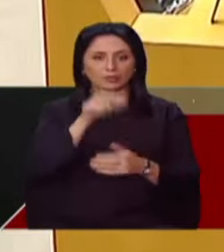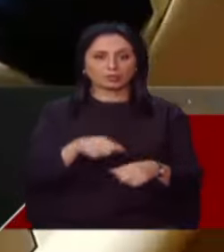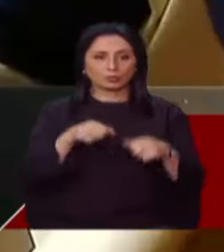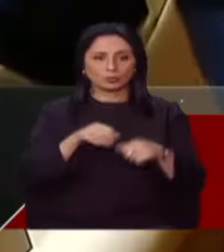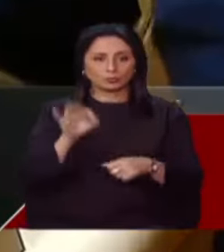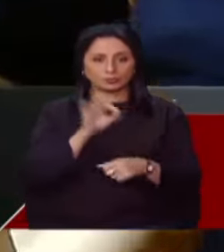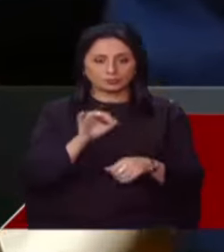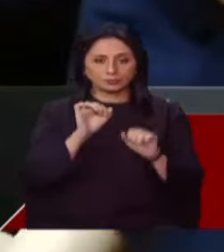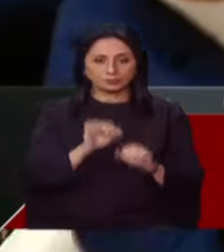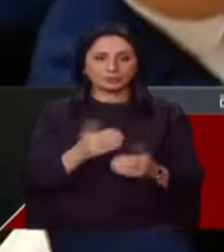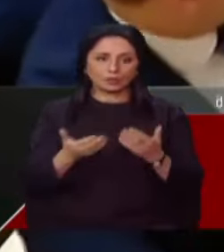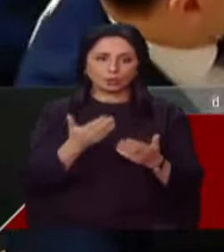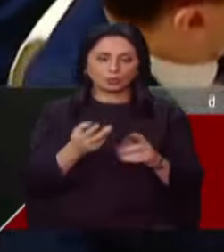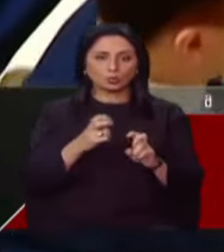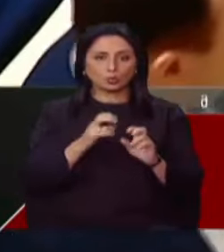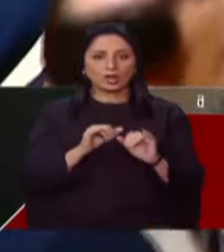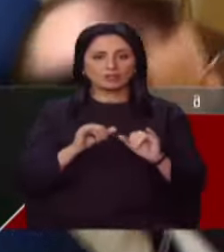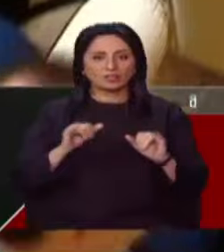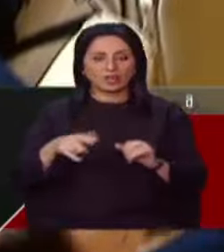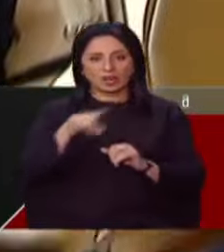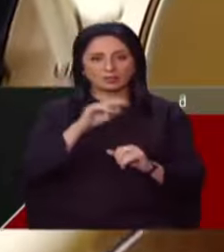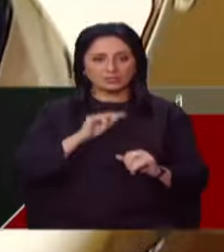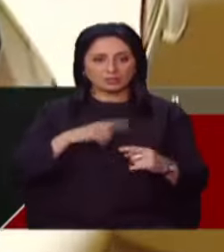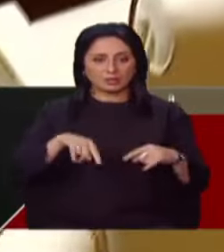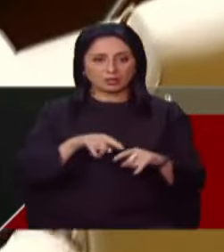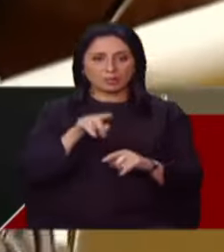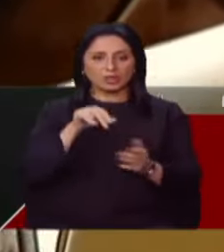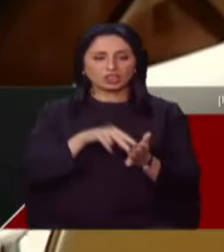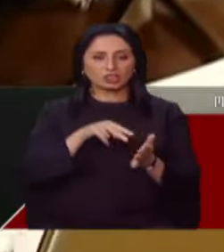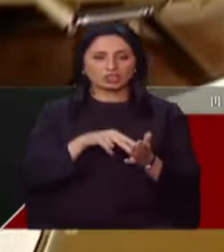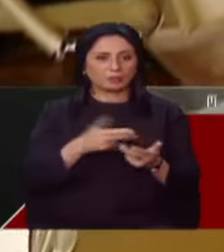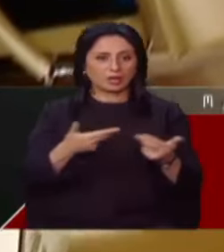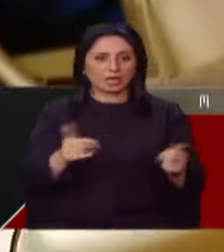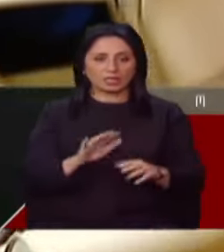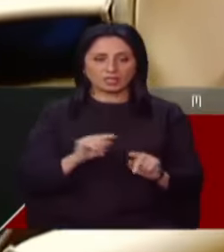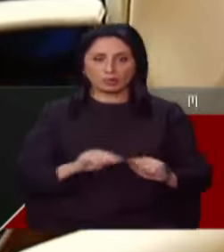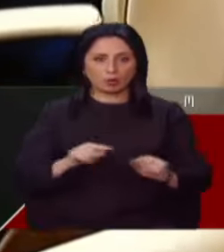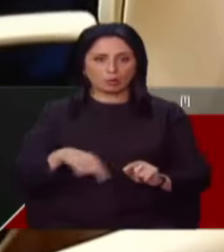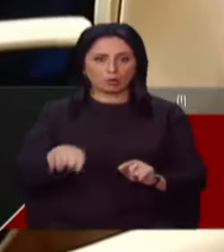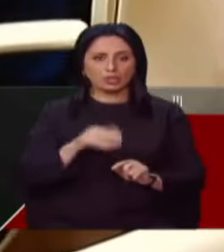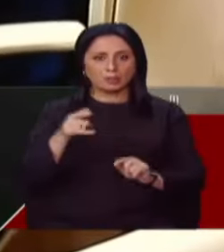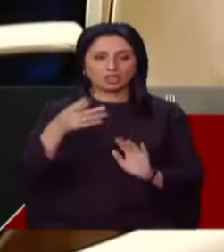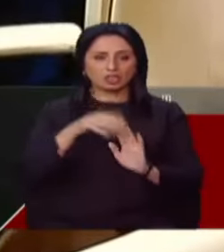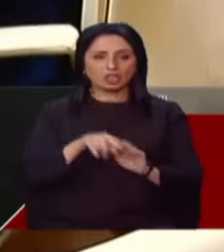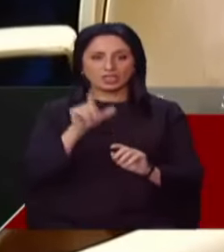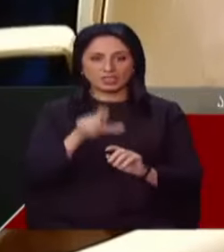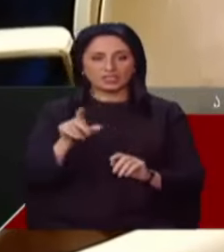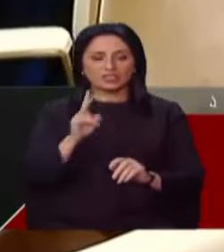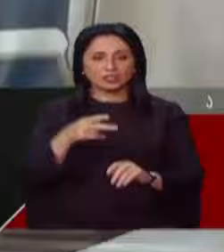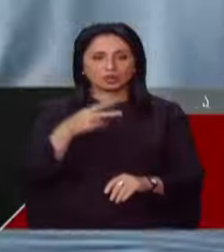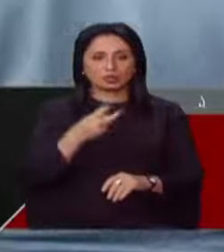ადამიანის უფლებების დაცვასა თუ ინსტიტუციურ განვითარებაზე აკეთებენ, მათ შეფასებებს არ იზიარებენ ოპოზიციაში. Მათ შორის ისინიც,